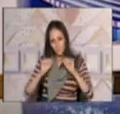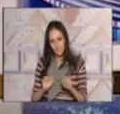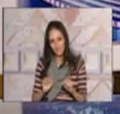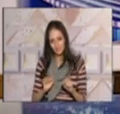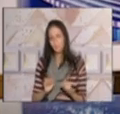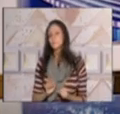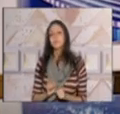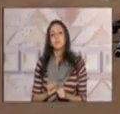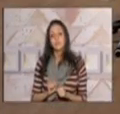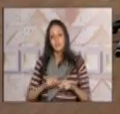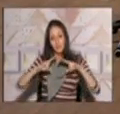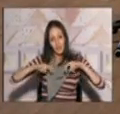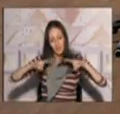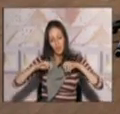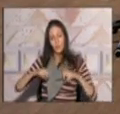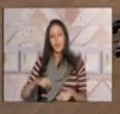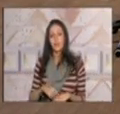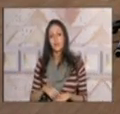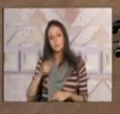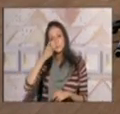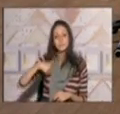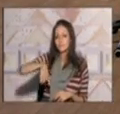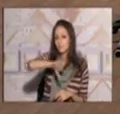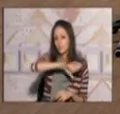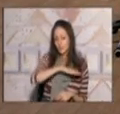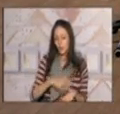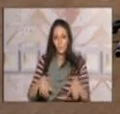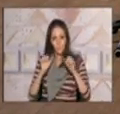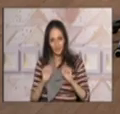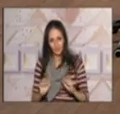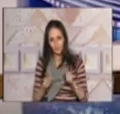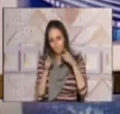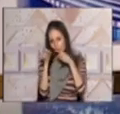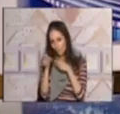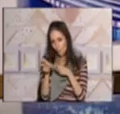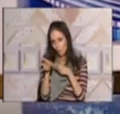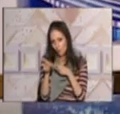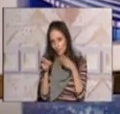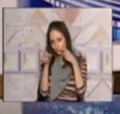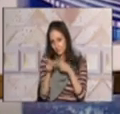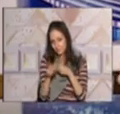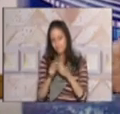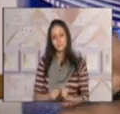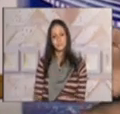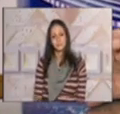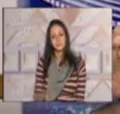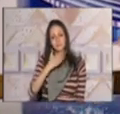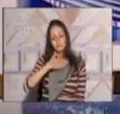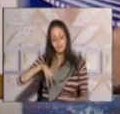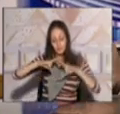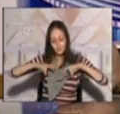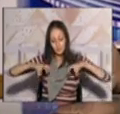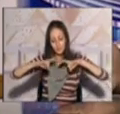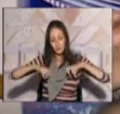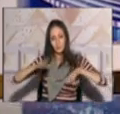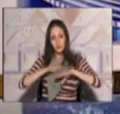دراسه وفي توجيه لان احنا ندرس المساله دي، لان هو بنفس الفكر ان احنا بندور على الحاجات اللي بتلمس حياه المواطنين بشكل